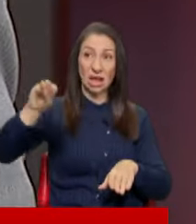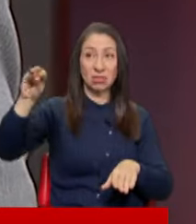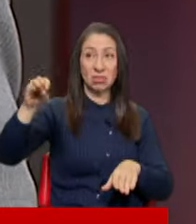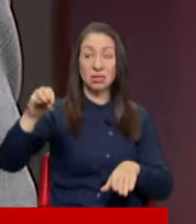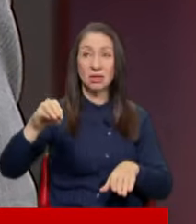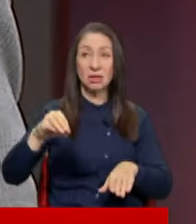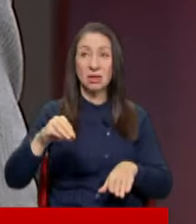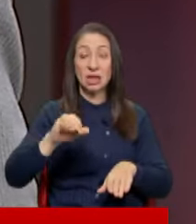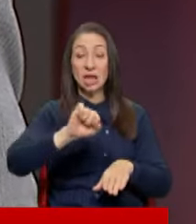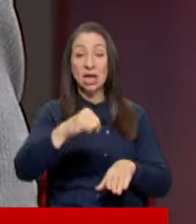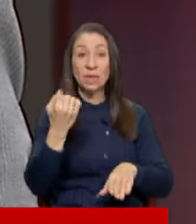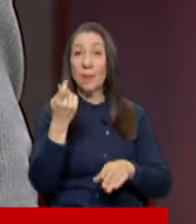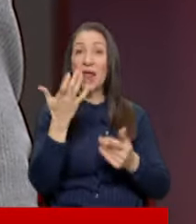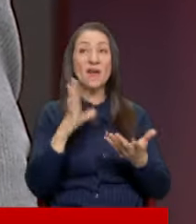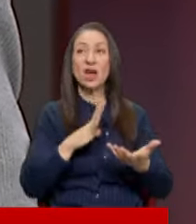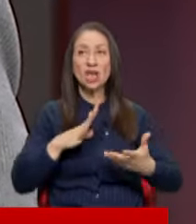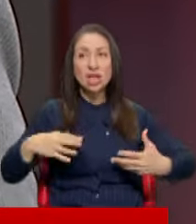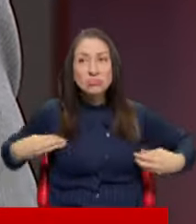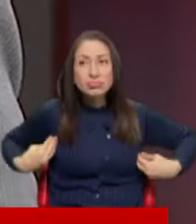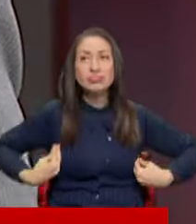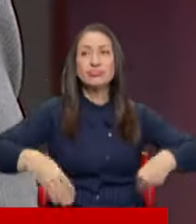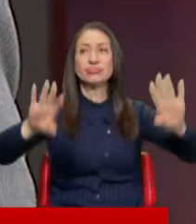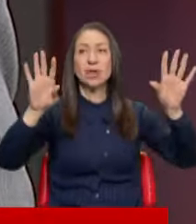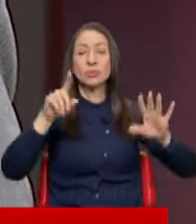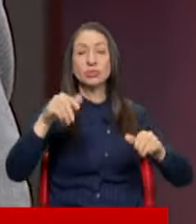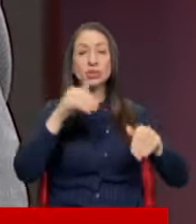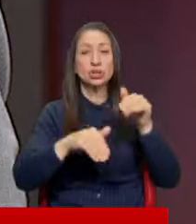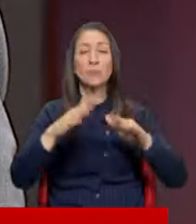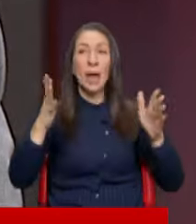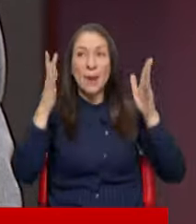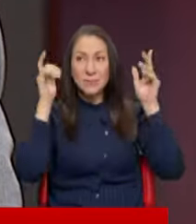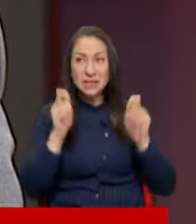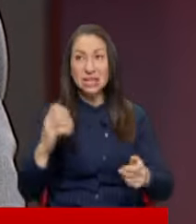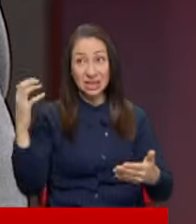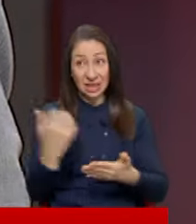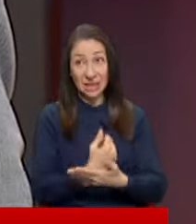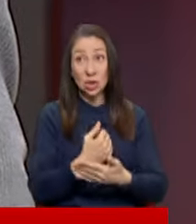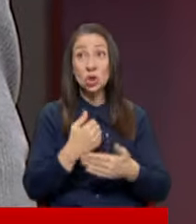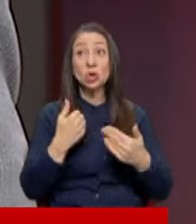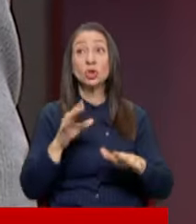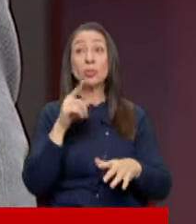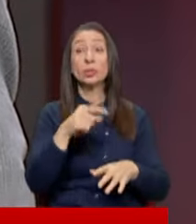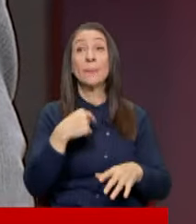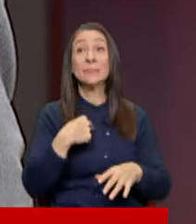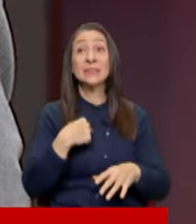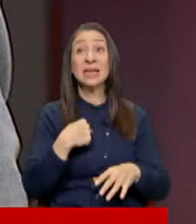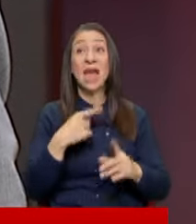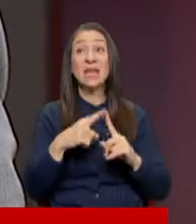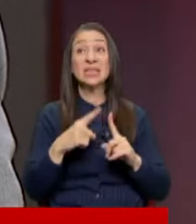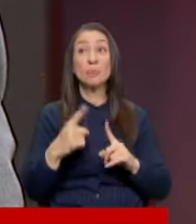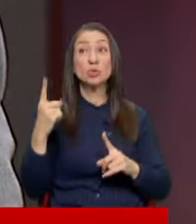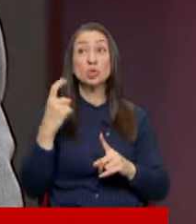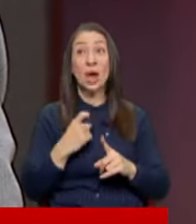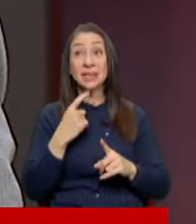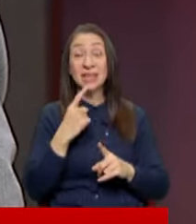satın kasada ne kadar para varsa dağıtın bu seçimi ne yapıp yapın kazanın Yoksa bunlar bizde hesap